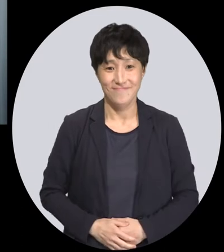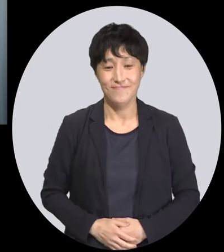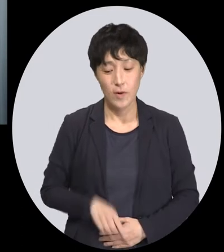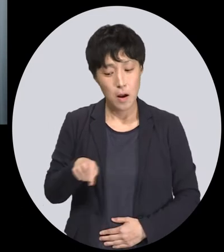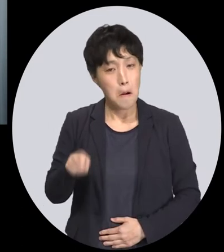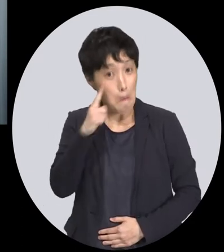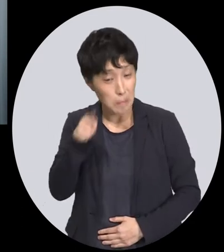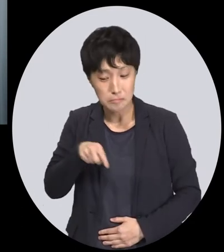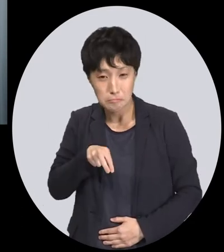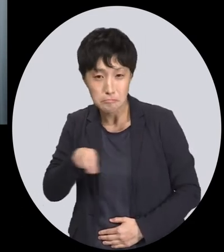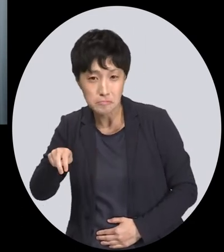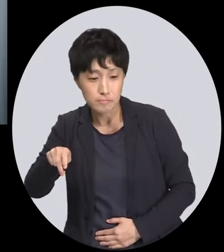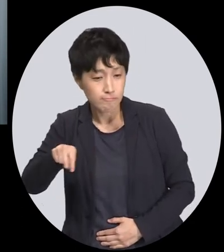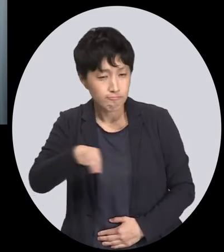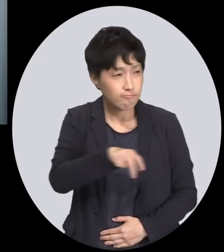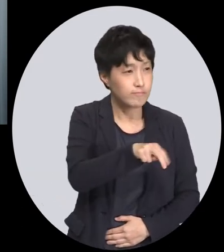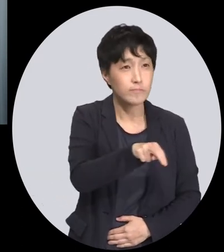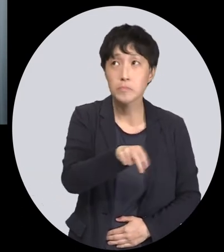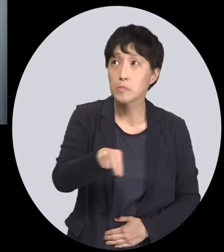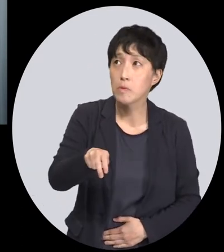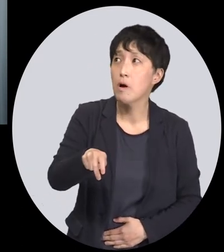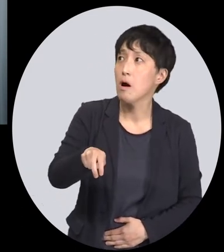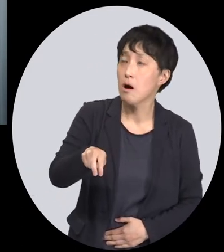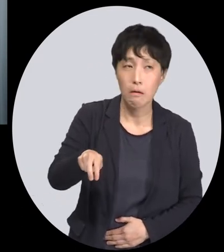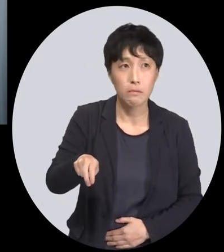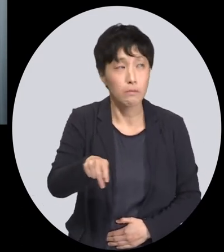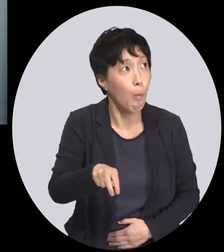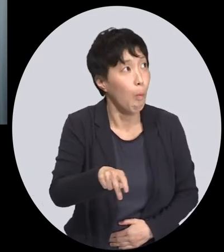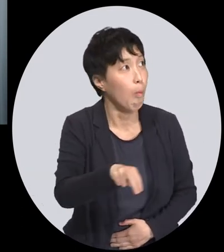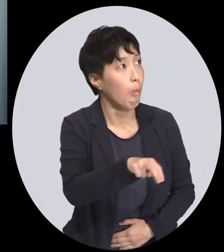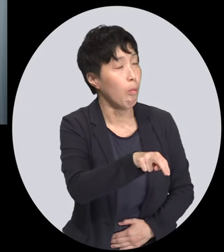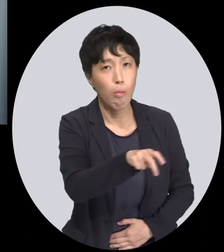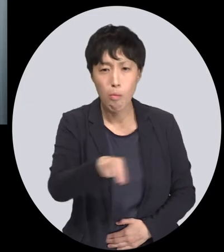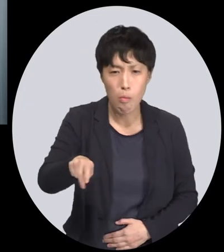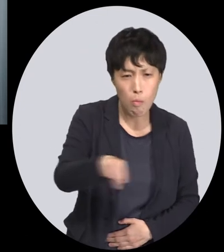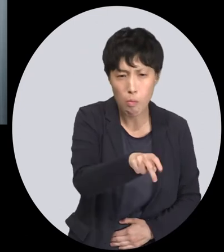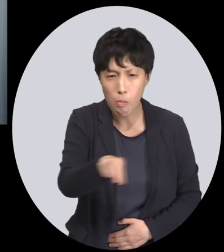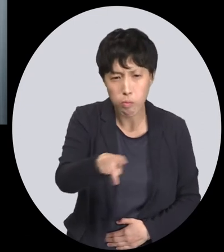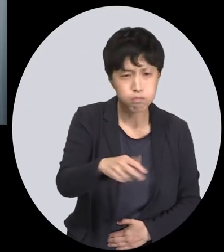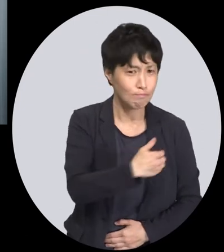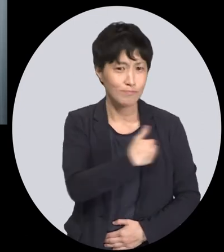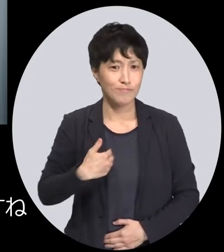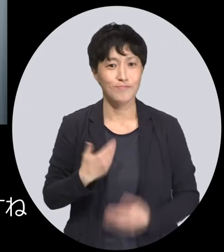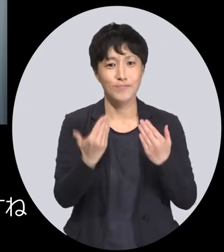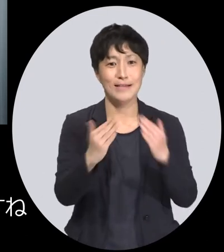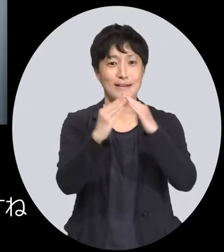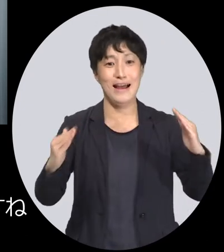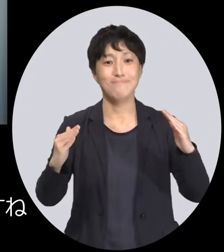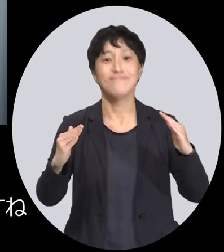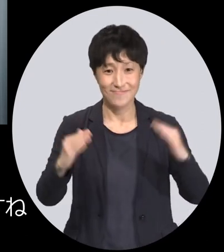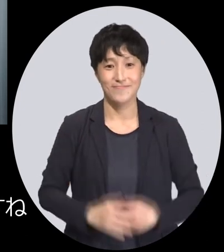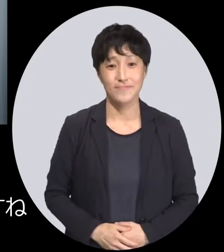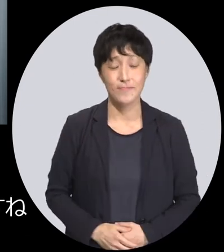いただくというこういう展覧会なんですねm 式写真回路をこうやって巡っていくうちにちょっと不思議